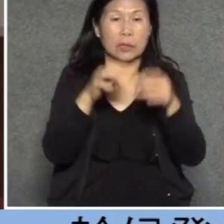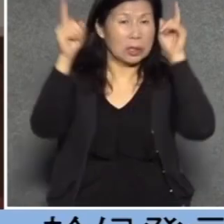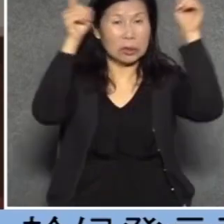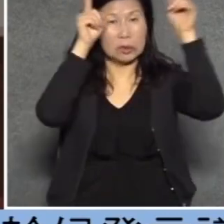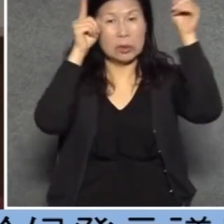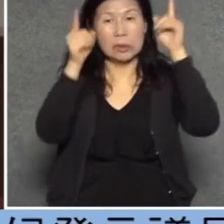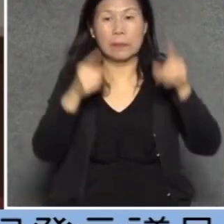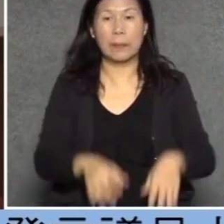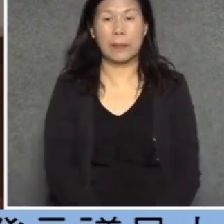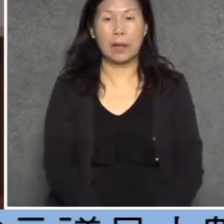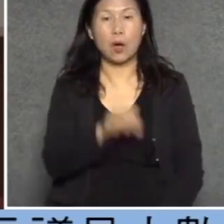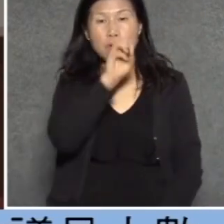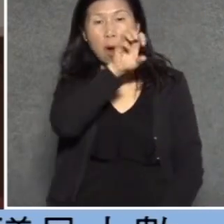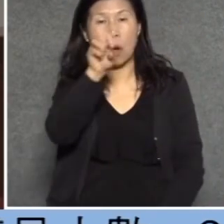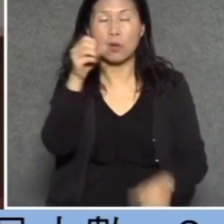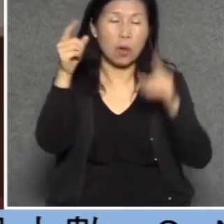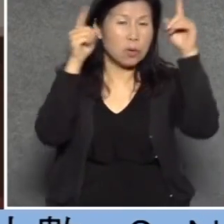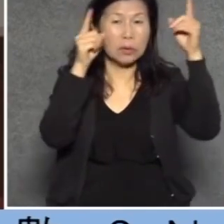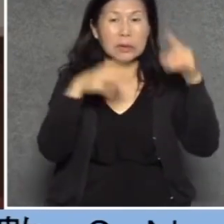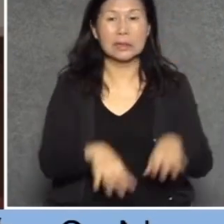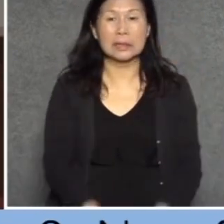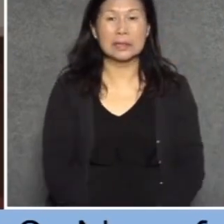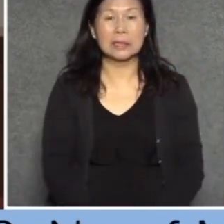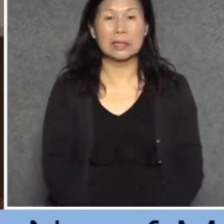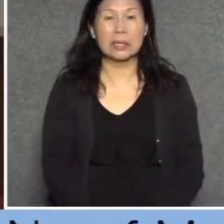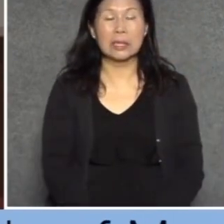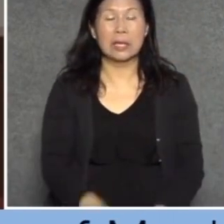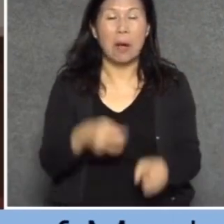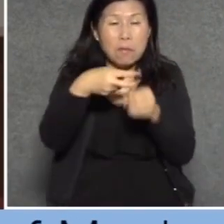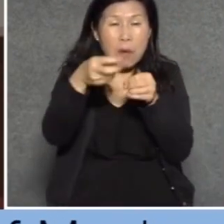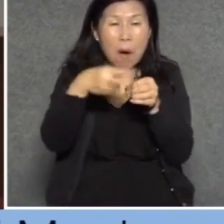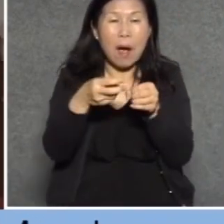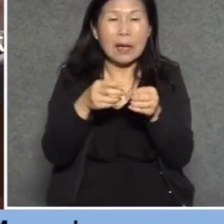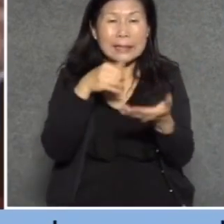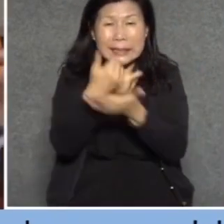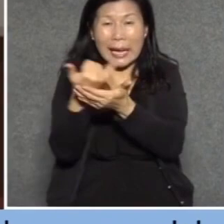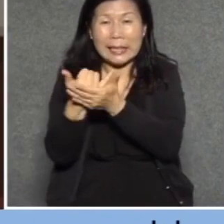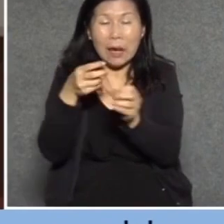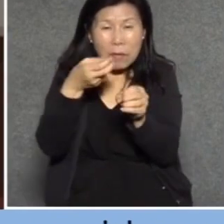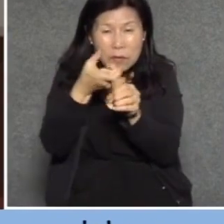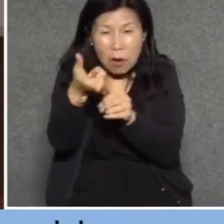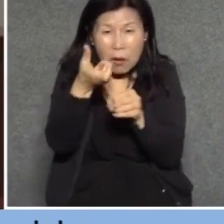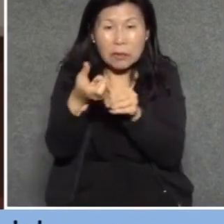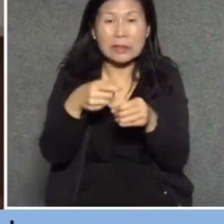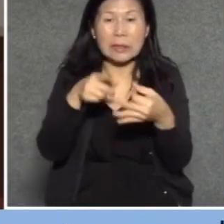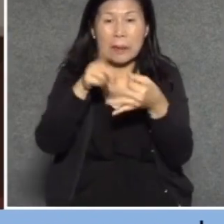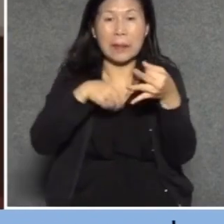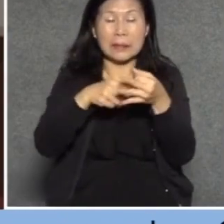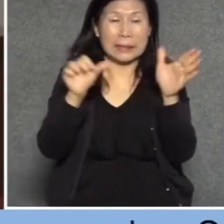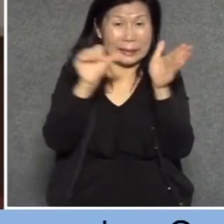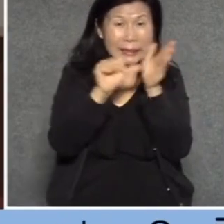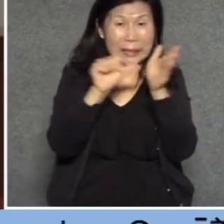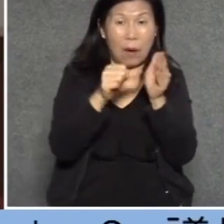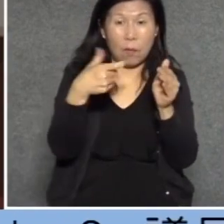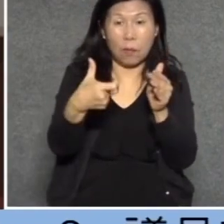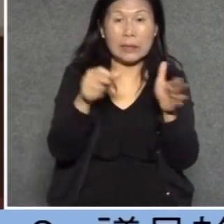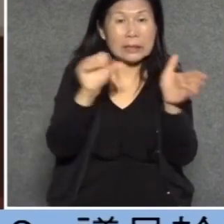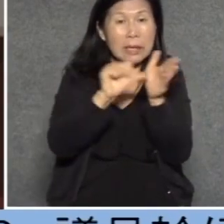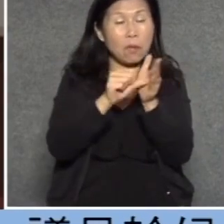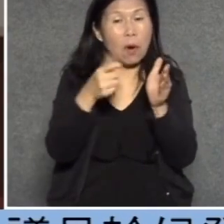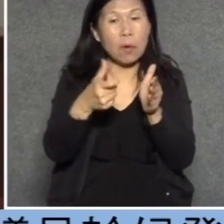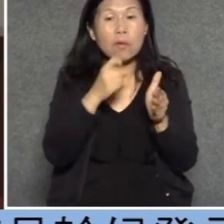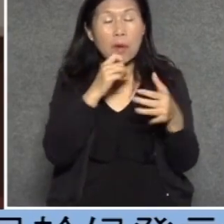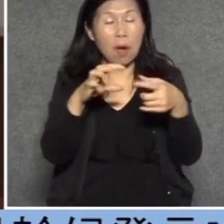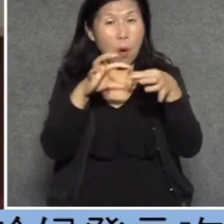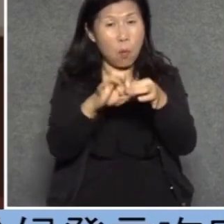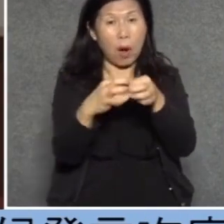龍？係咪講到係咪苦衰金都夠膽死？喂，嗱，點解我攞呢個苦衰同特惠嚟講？喂，咩特咩惠啫？你關照